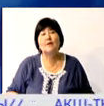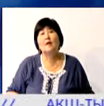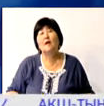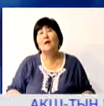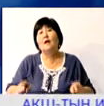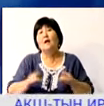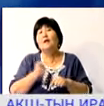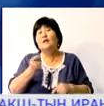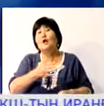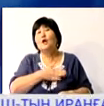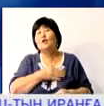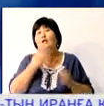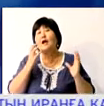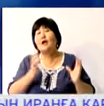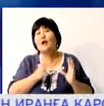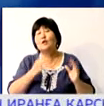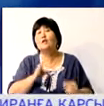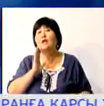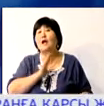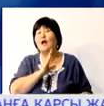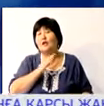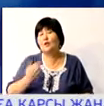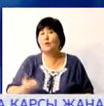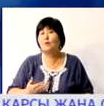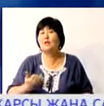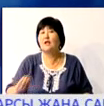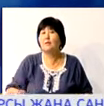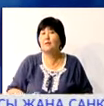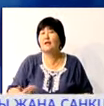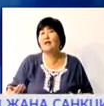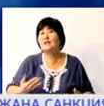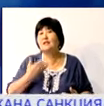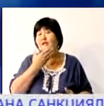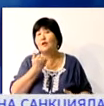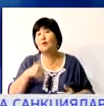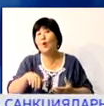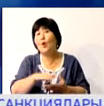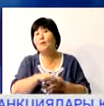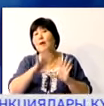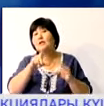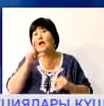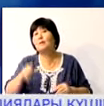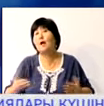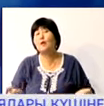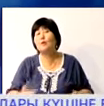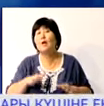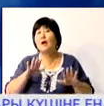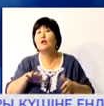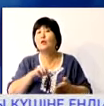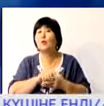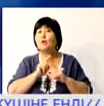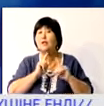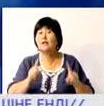Жұдырықтай жүрегіне жылылық пен ұлылық ұялаған әйел өмірдің мәні тіршіліктің сәні. Олардың қоғамда жалпы адамзаттың өмірінде алатын орын